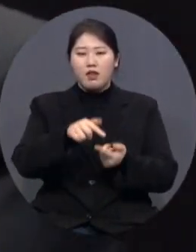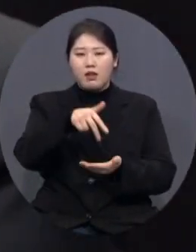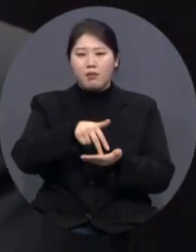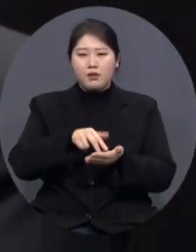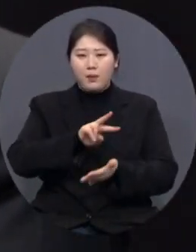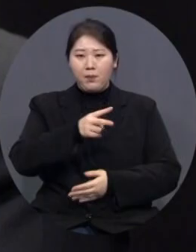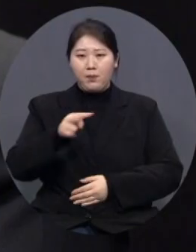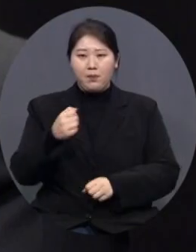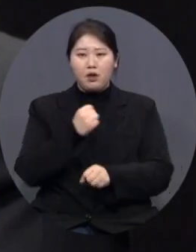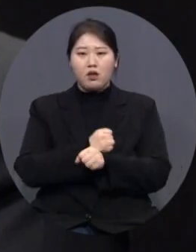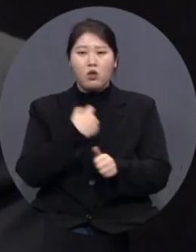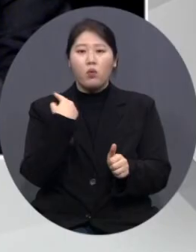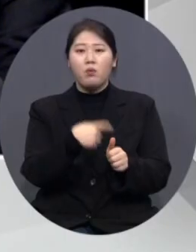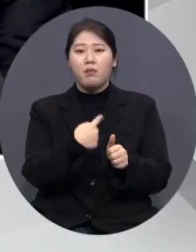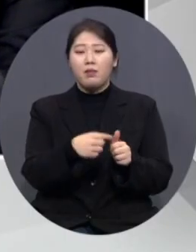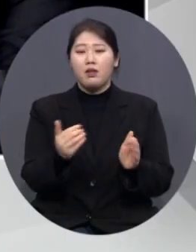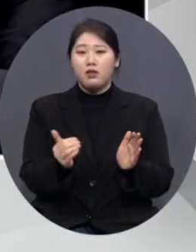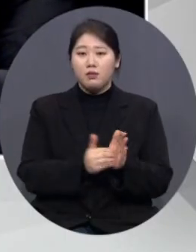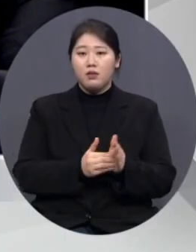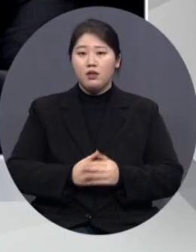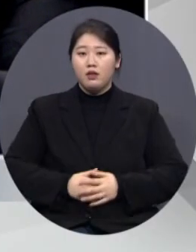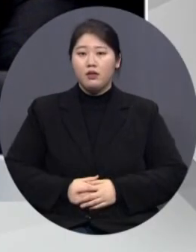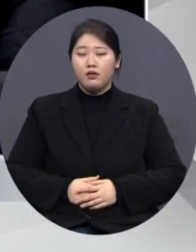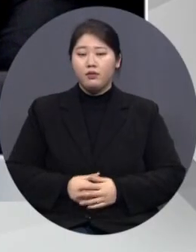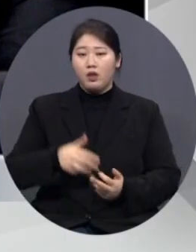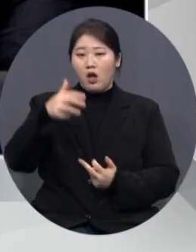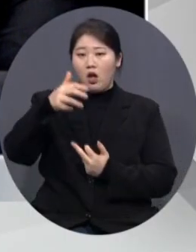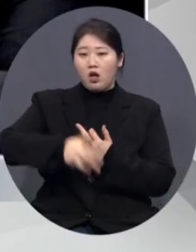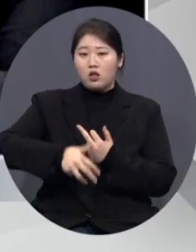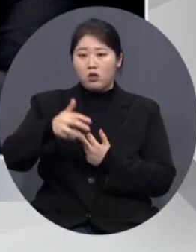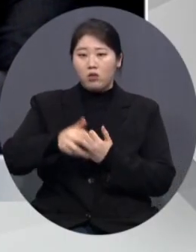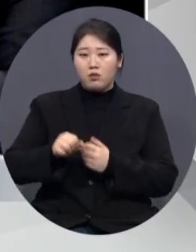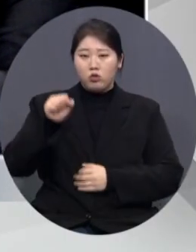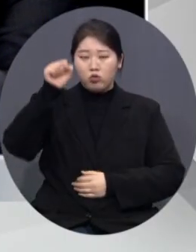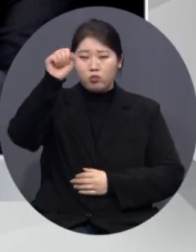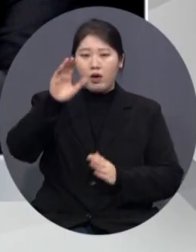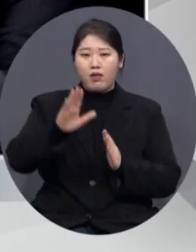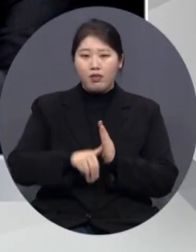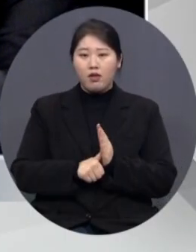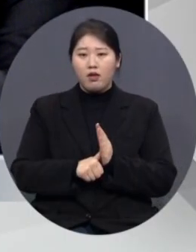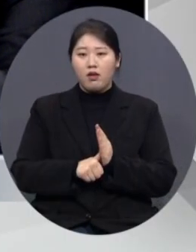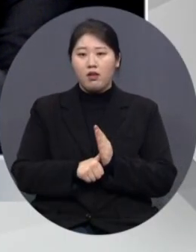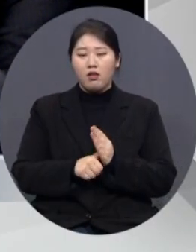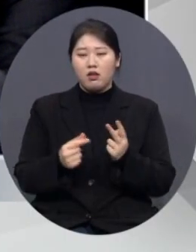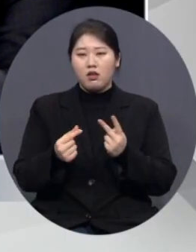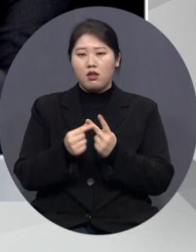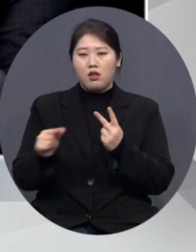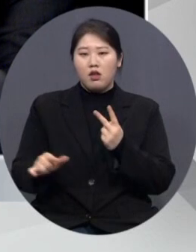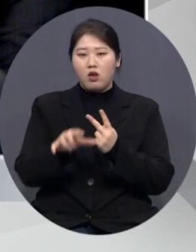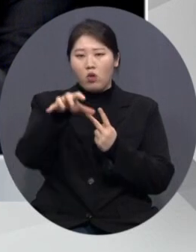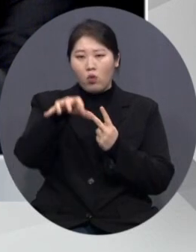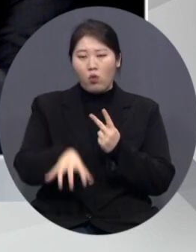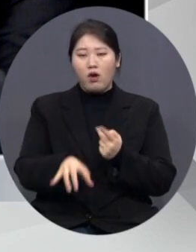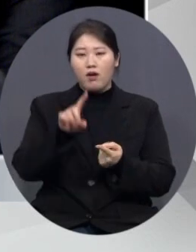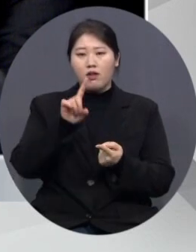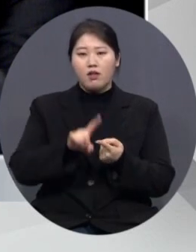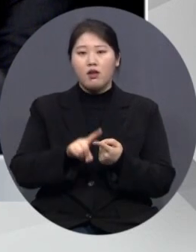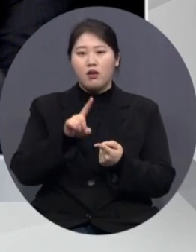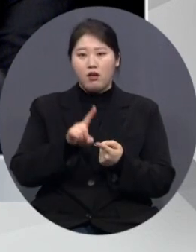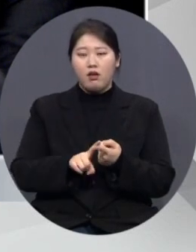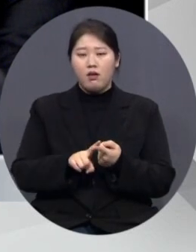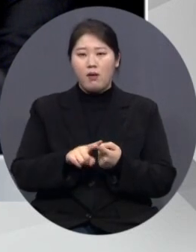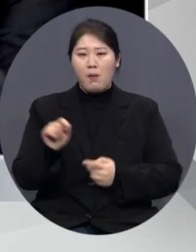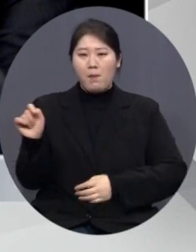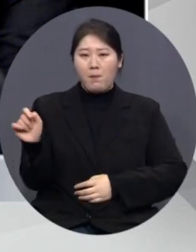왔다며 비판했습니다 그 서귀포에서 출마하실 때는 제 공항에 제희 공항은